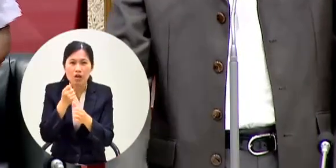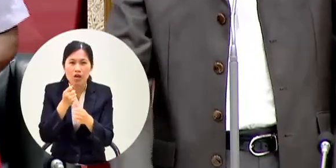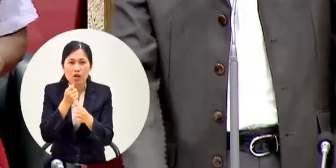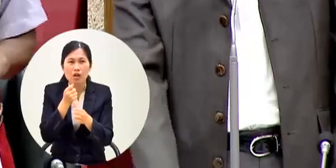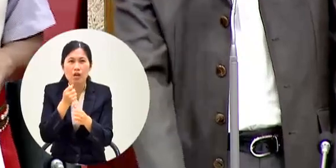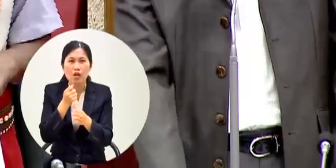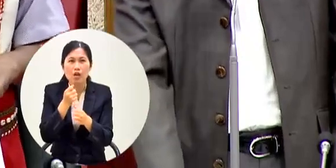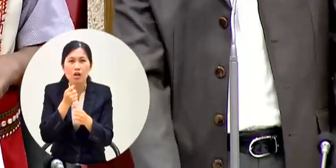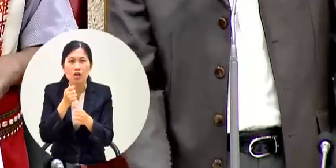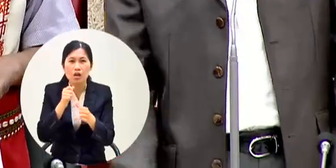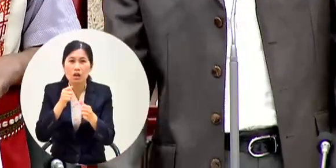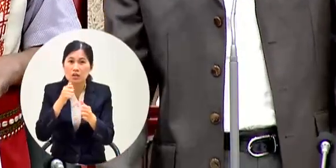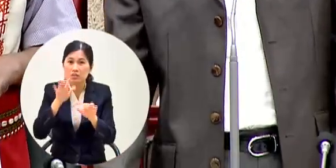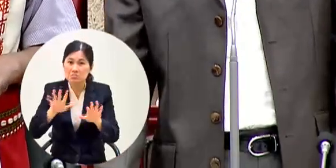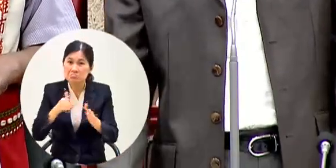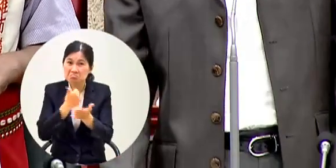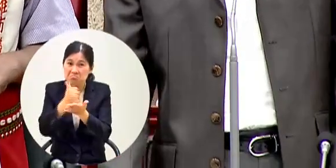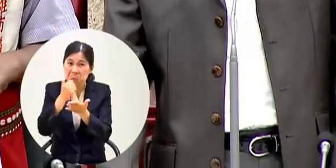因为农委会的